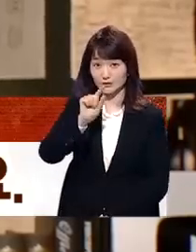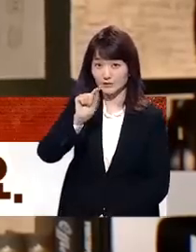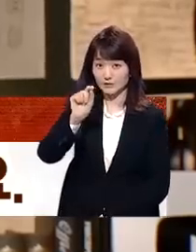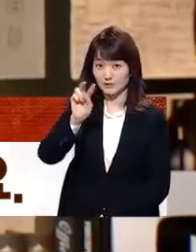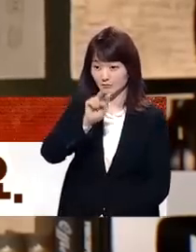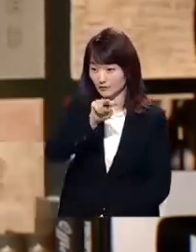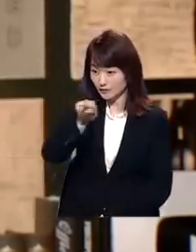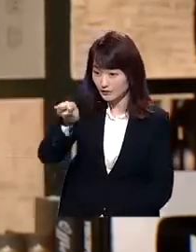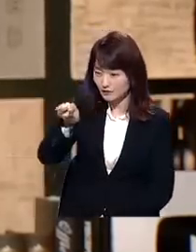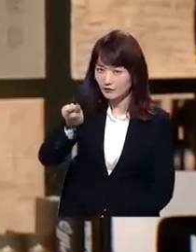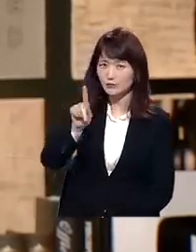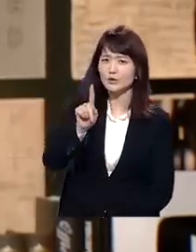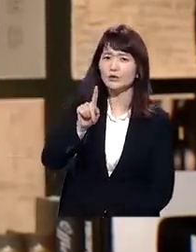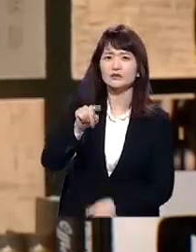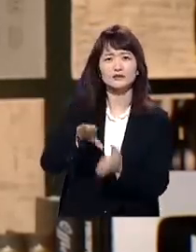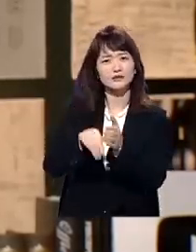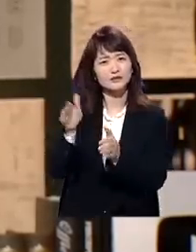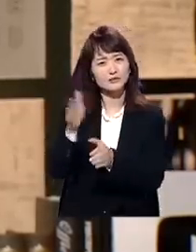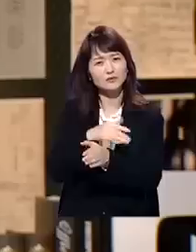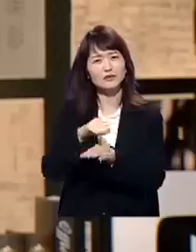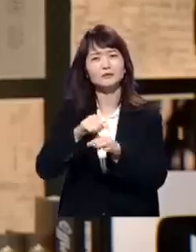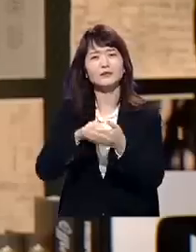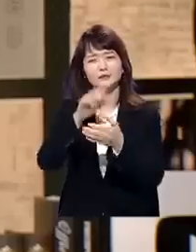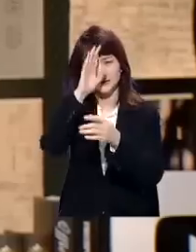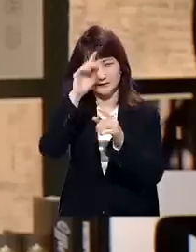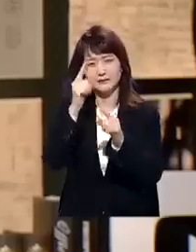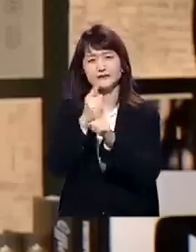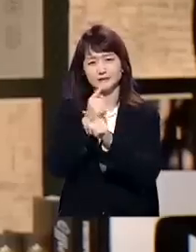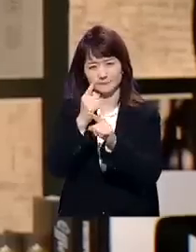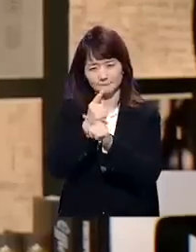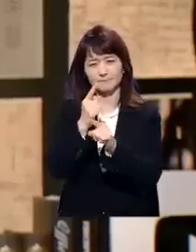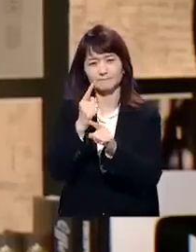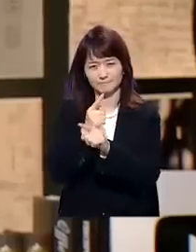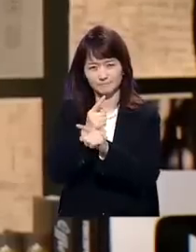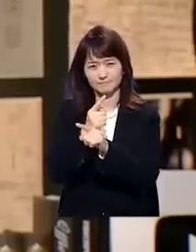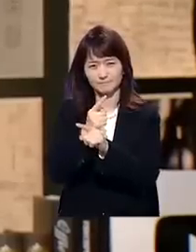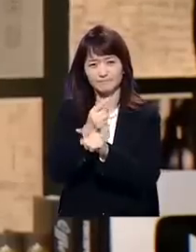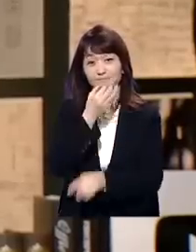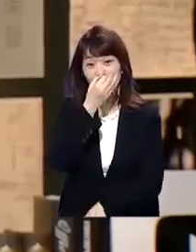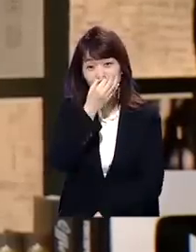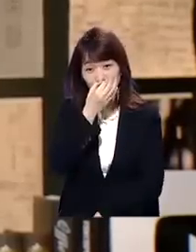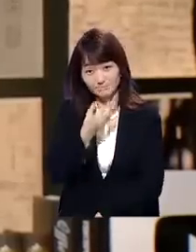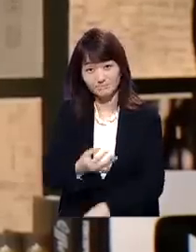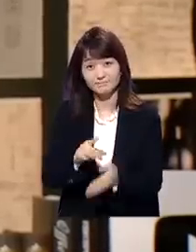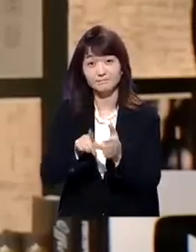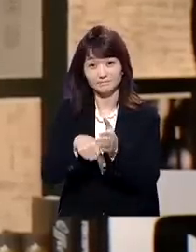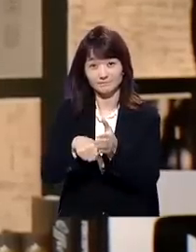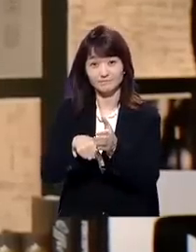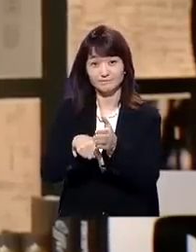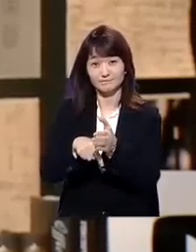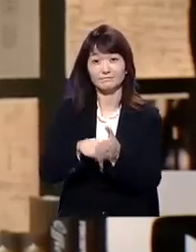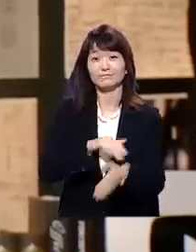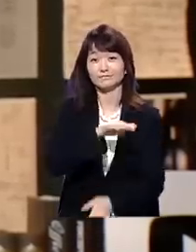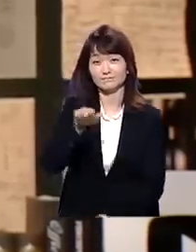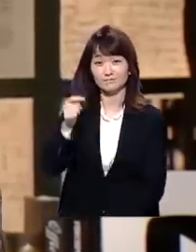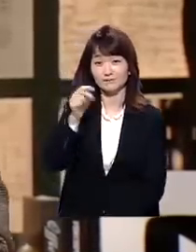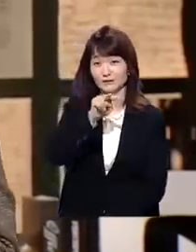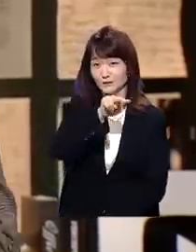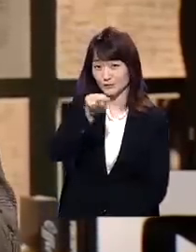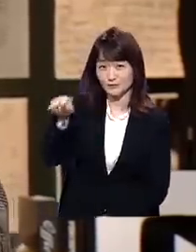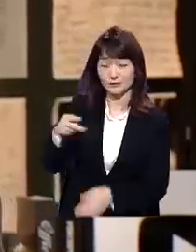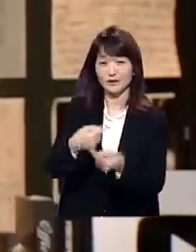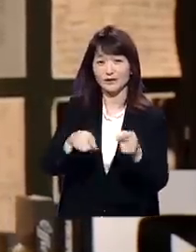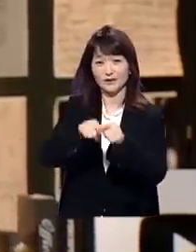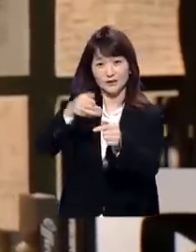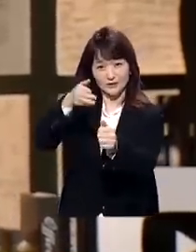만나셨고 이상하게도 그때부터 마음의 치유를 받고 계신답니다. 힘드실 때는 언제든 저희와 함께해